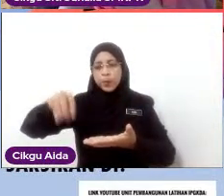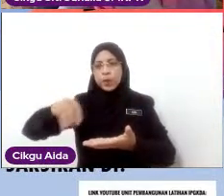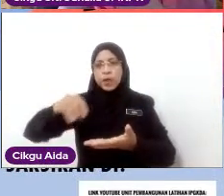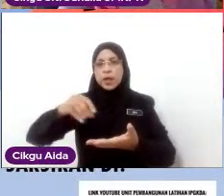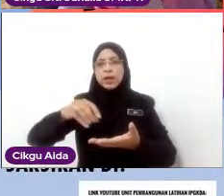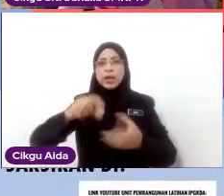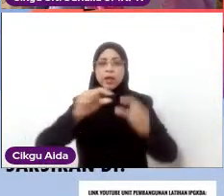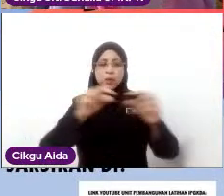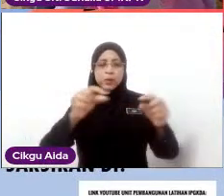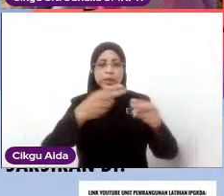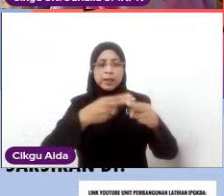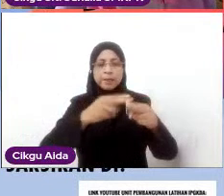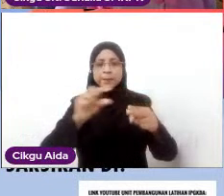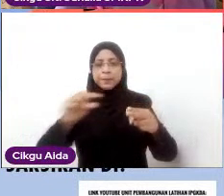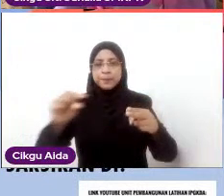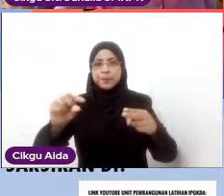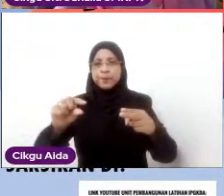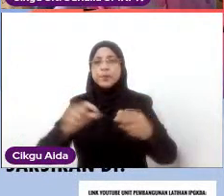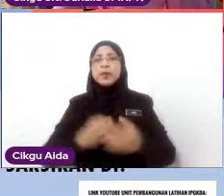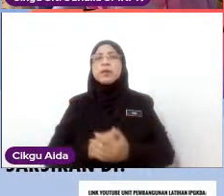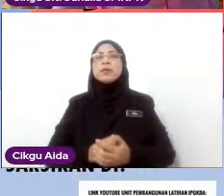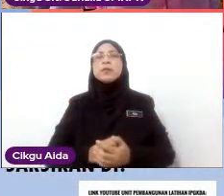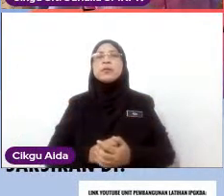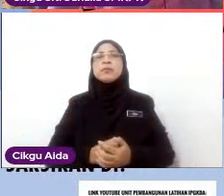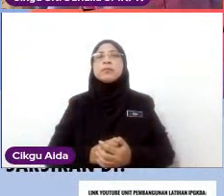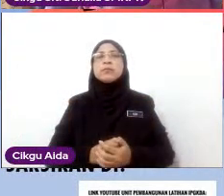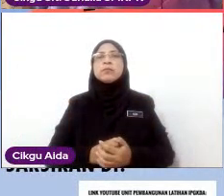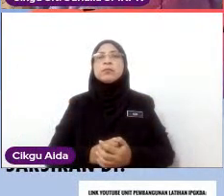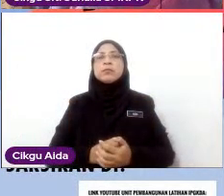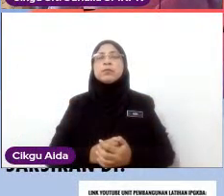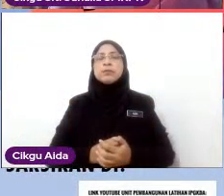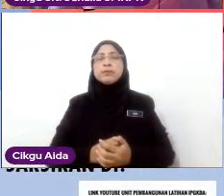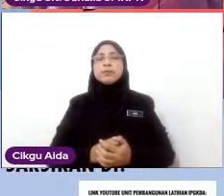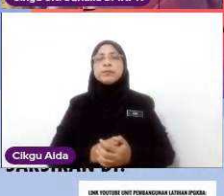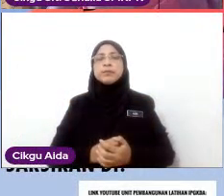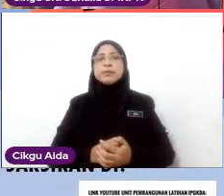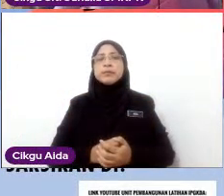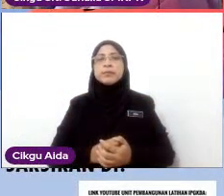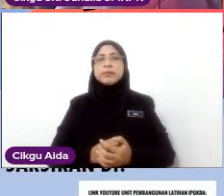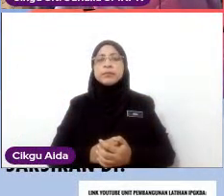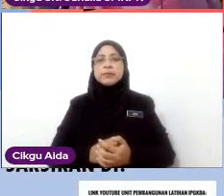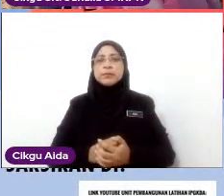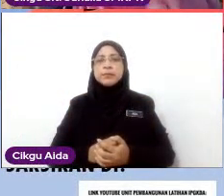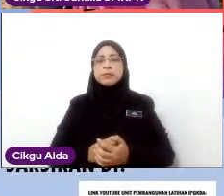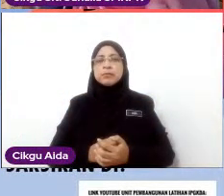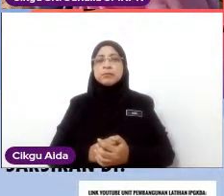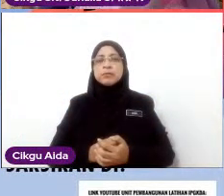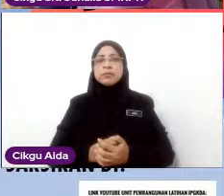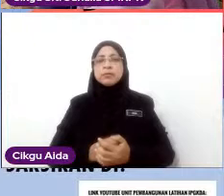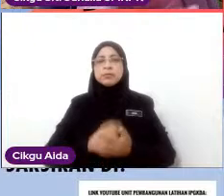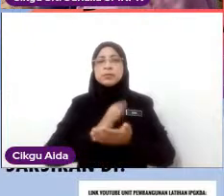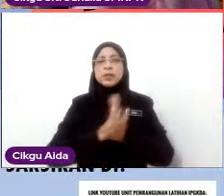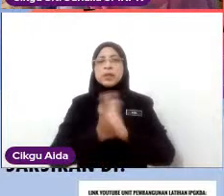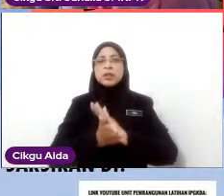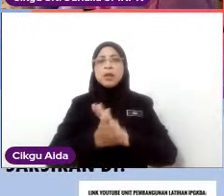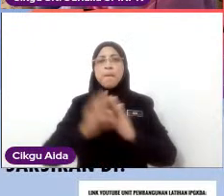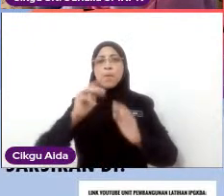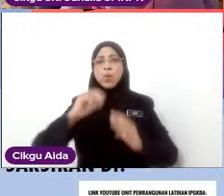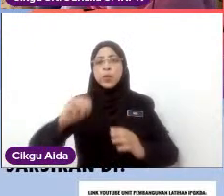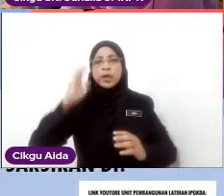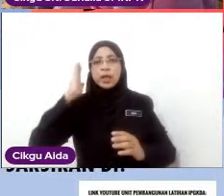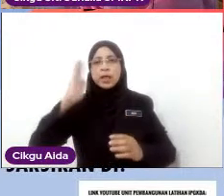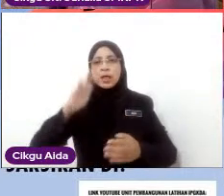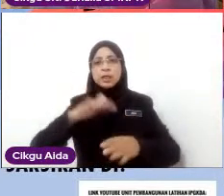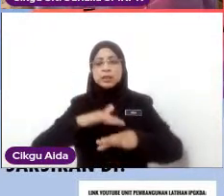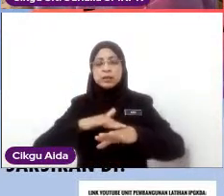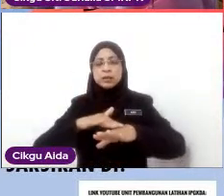tulisan biasa, lam, nun, tulisan huruf-huruf jawi, kemudian dia tampal sekali kod braille. Jadi murid akan raba lah dekat balang tu,